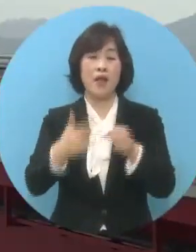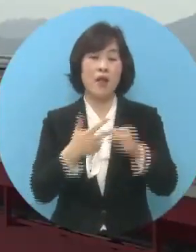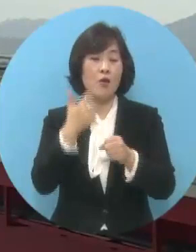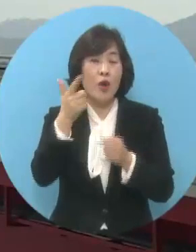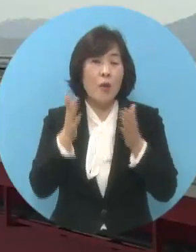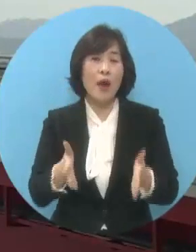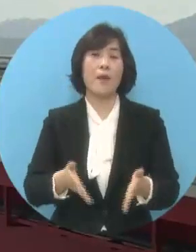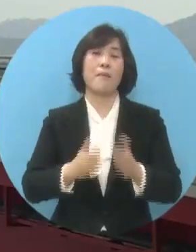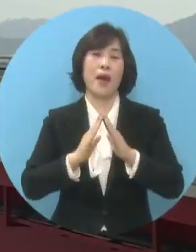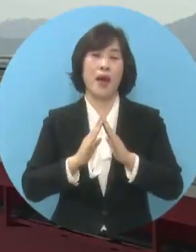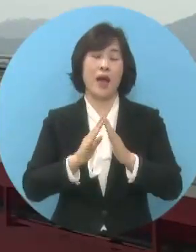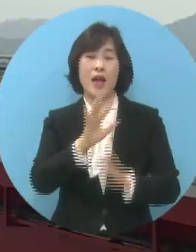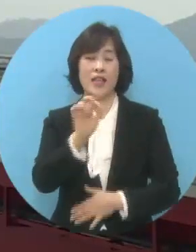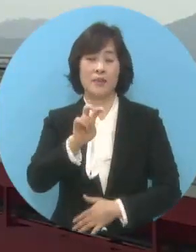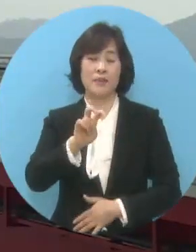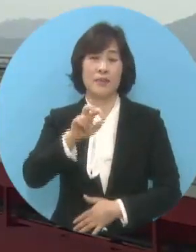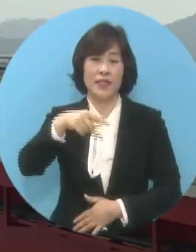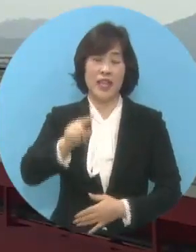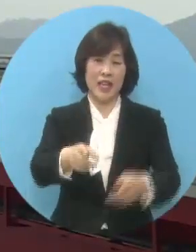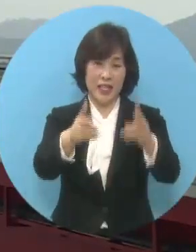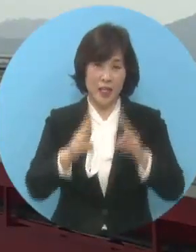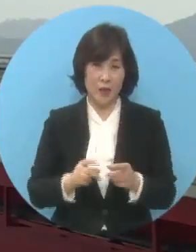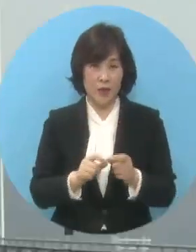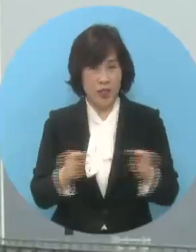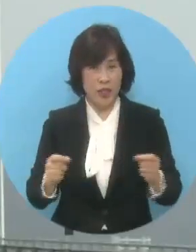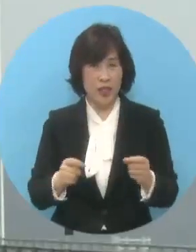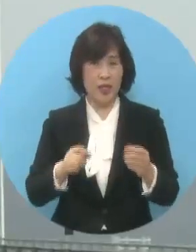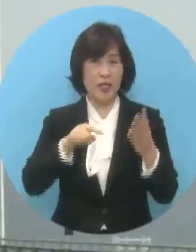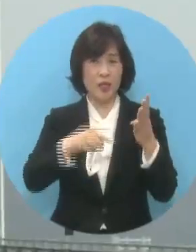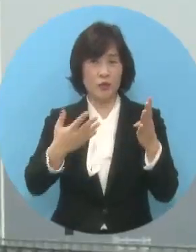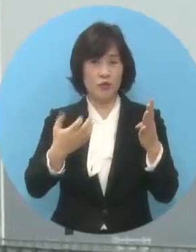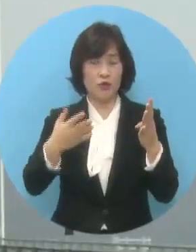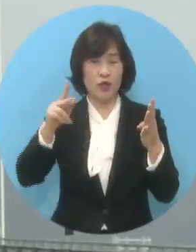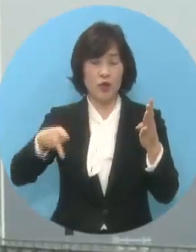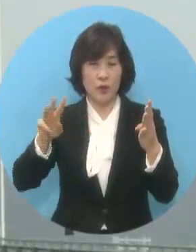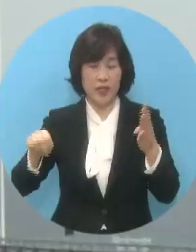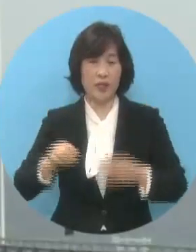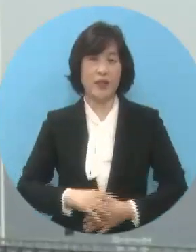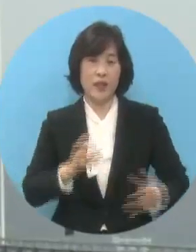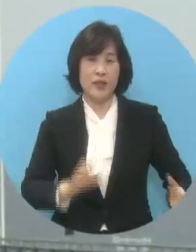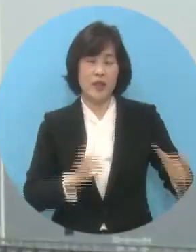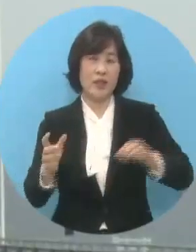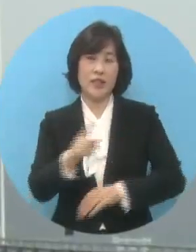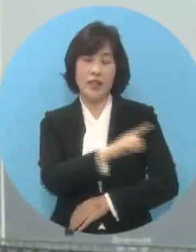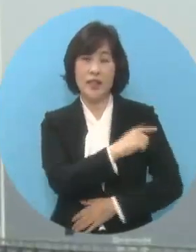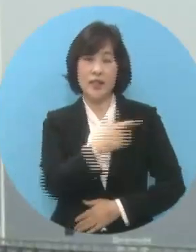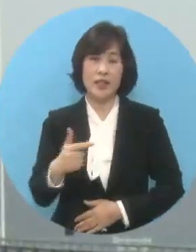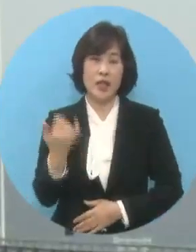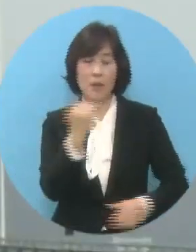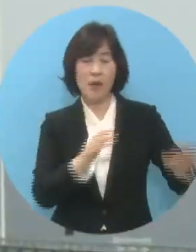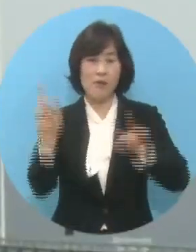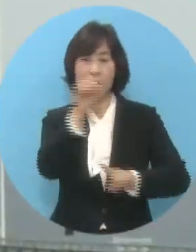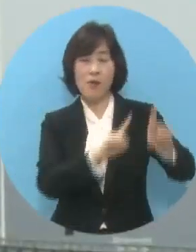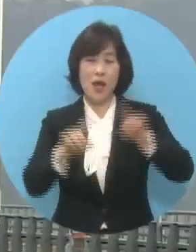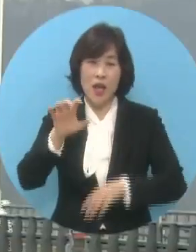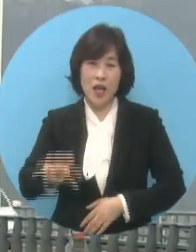완공된 임자대교는 총 연장 4.99km입니다. 세계 최대 해상풍력발전단지의 중추적 역할은